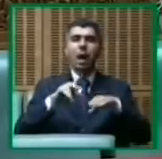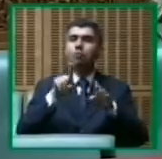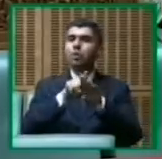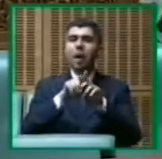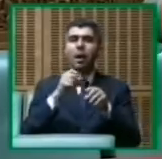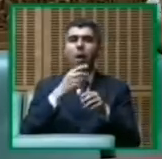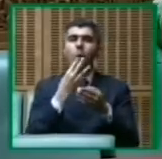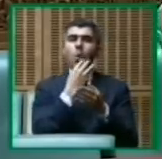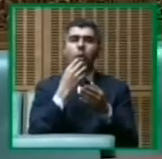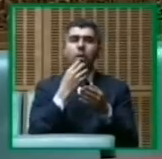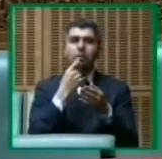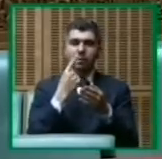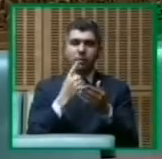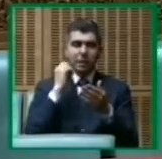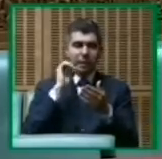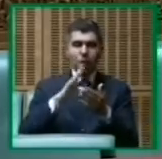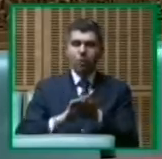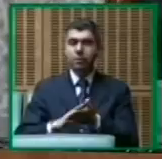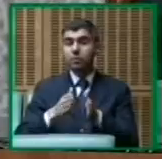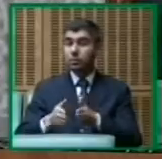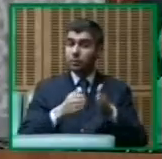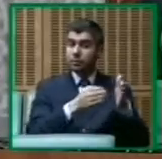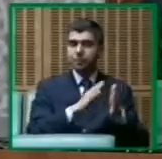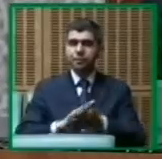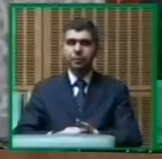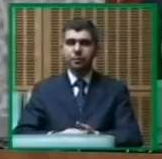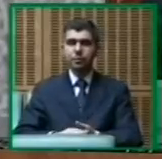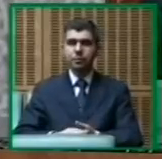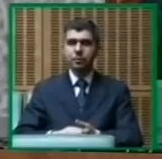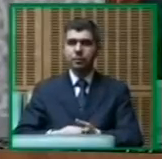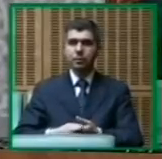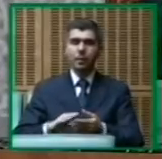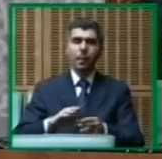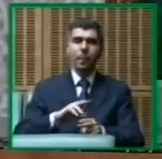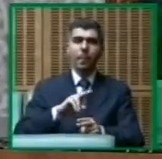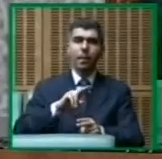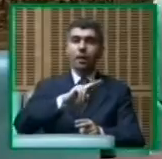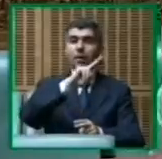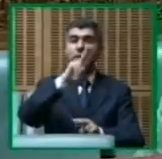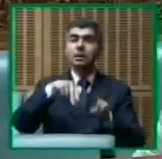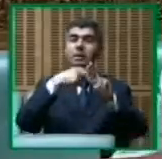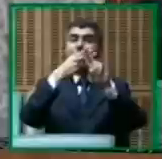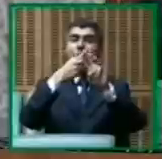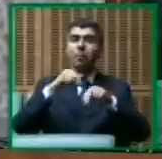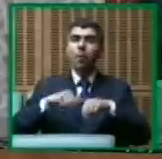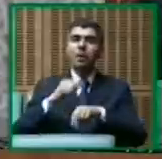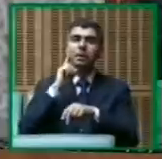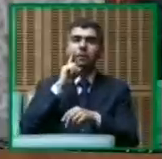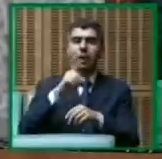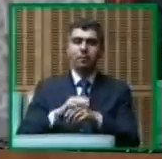تجاوب ومن بعد نعقب. وشكرا. احتفظوا لي بالوقت ديالي السيدة. السيدة الوزيرة لك الكلمة.